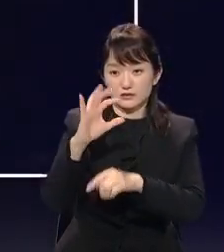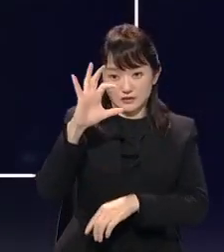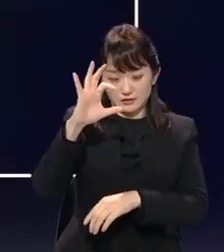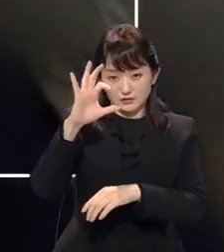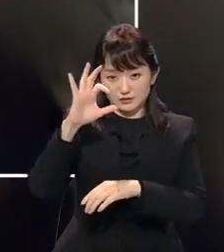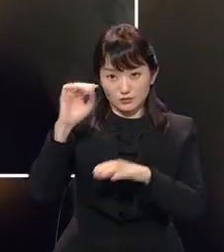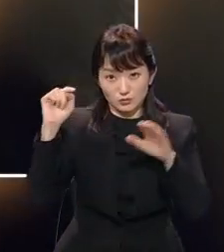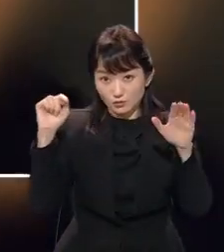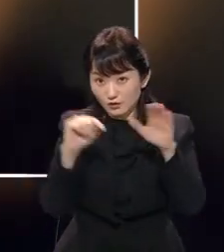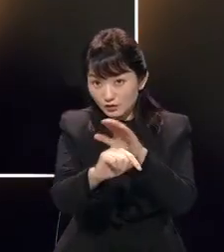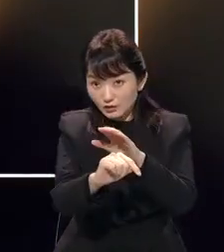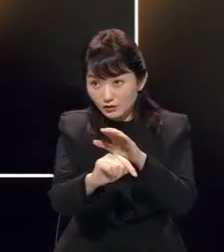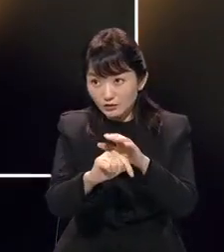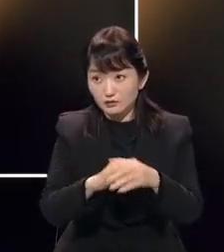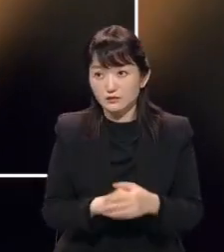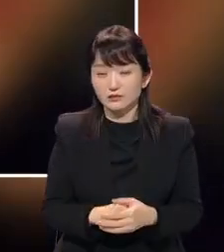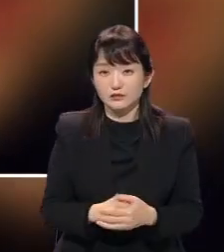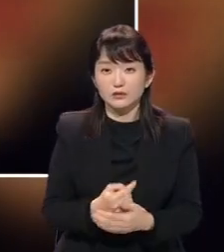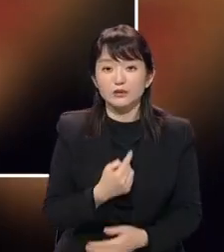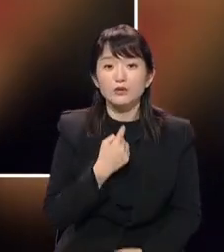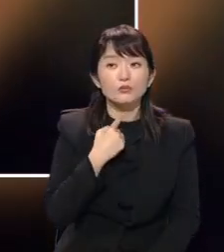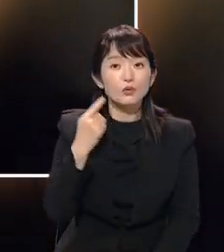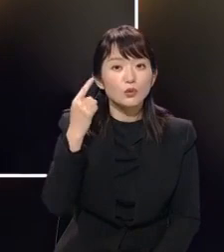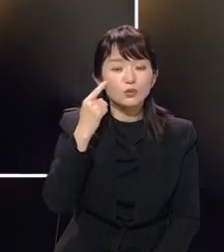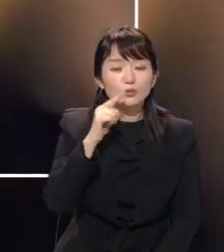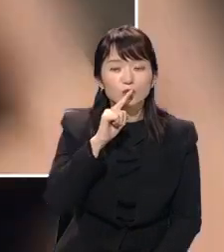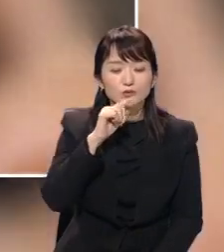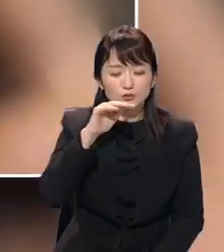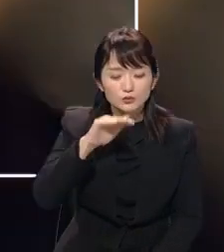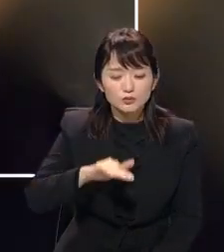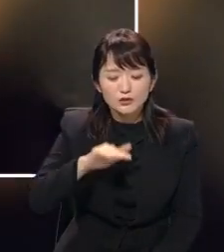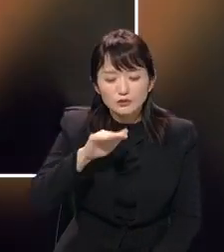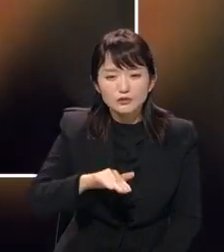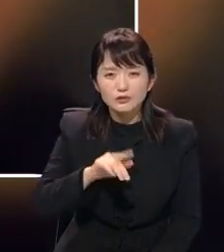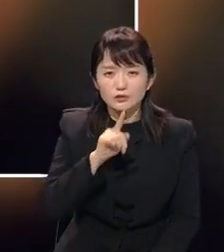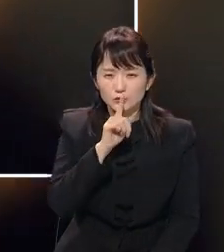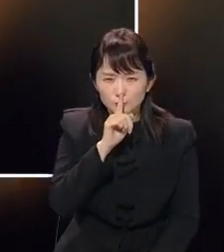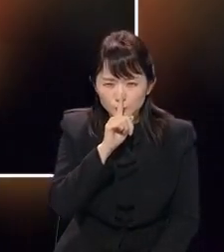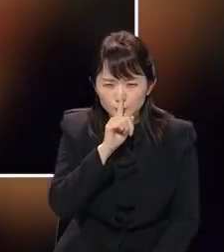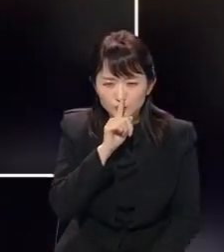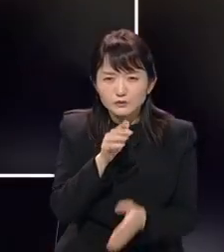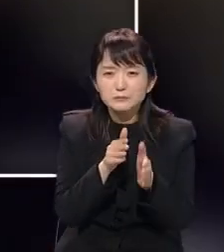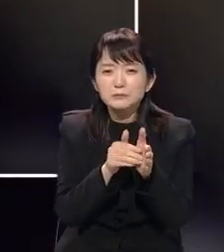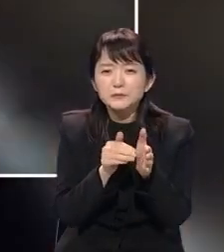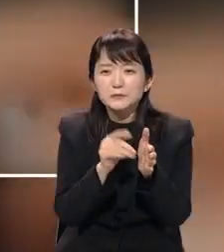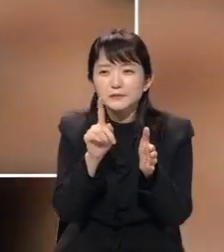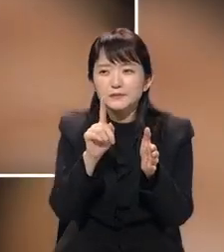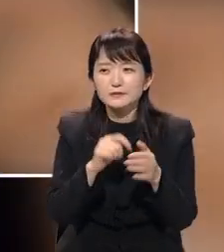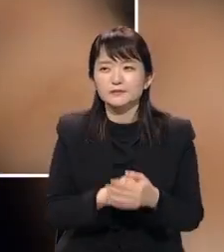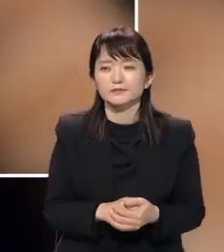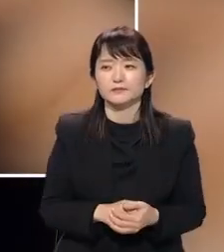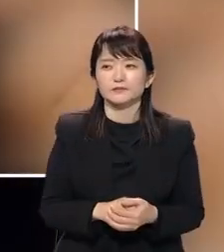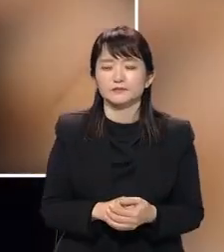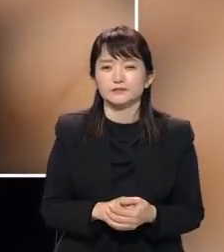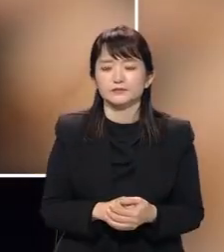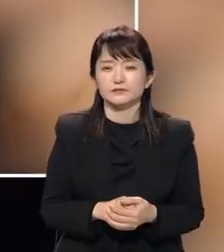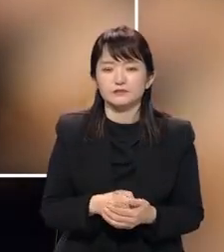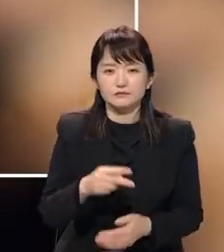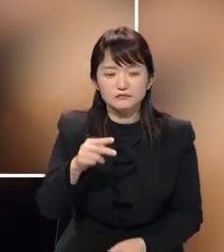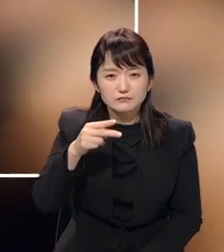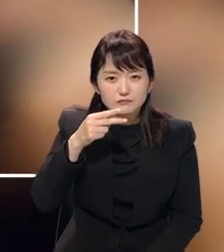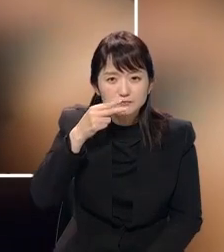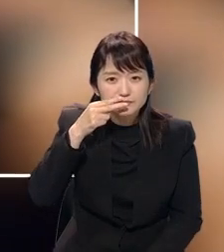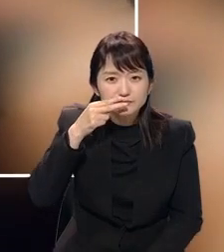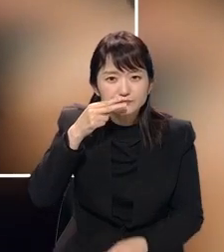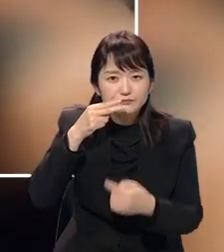갑니다. 자 가서 목소리 톤을 확 다운시죠. 자 그러고 나서 비밀 하듯이 손가락을 입에 대죠. 어 입에다